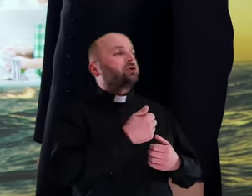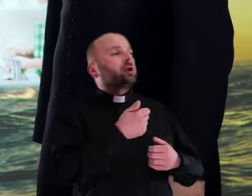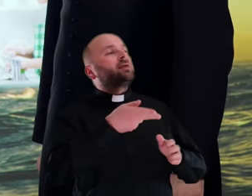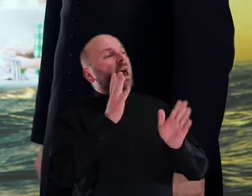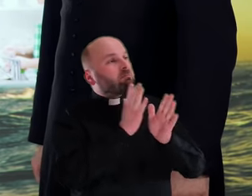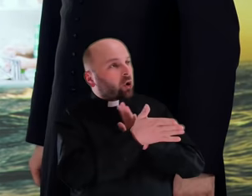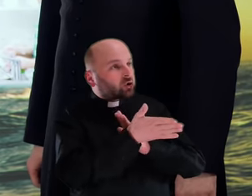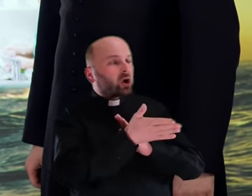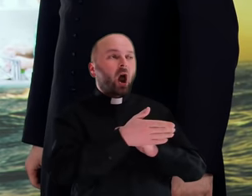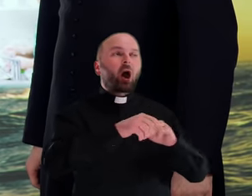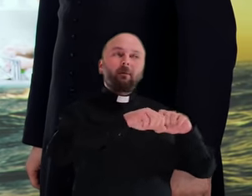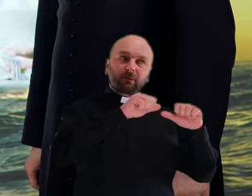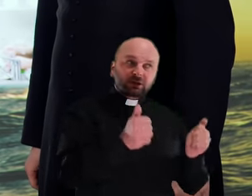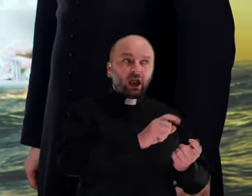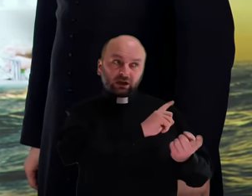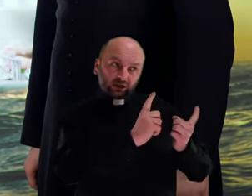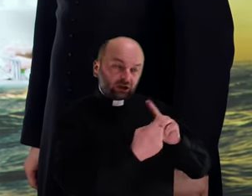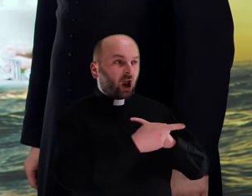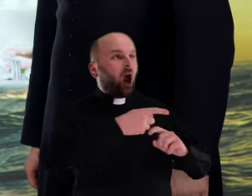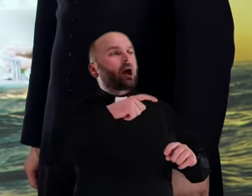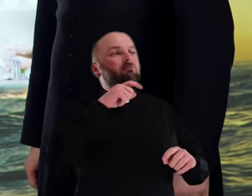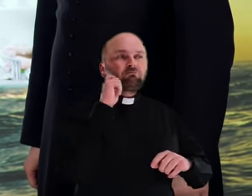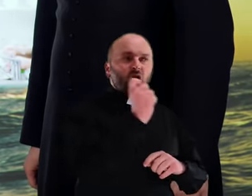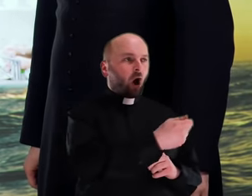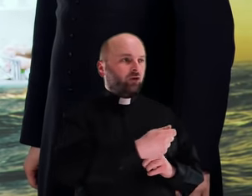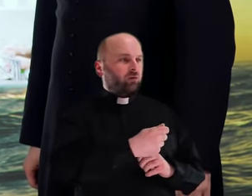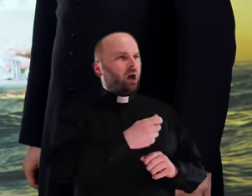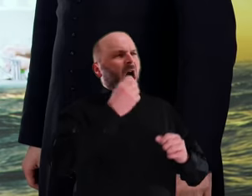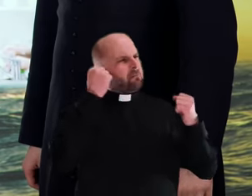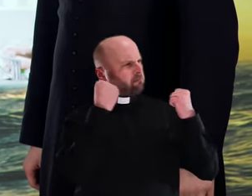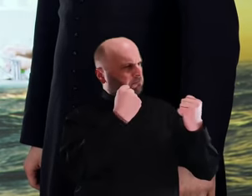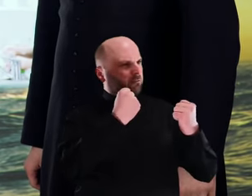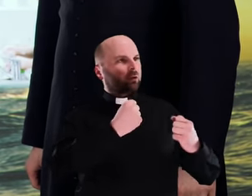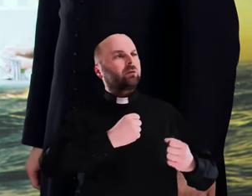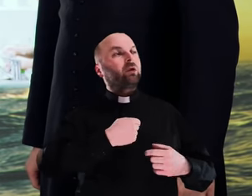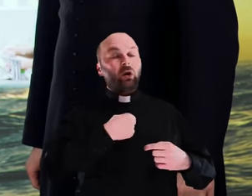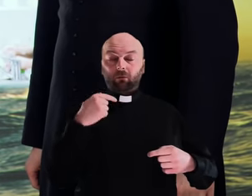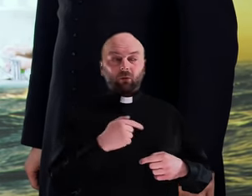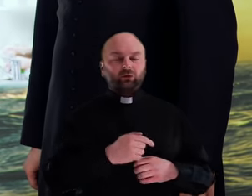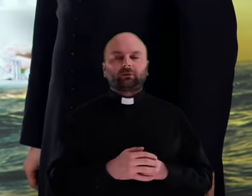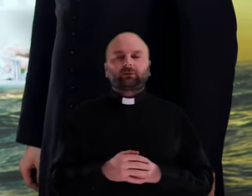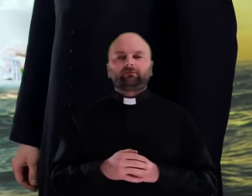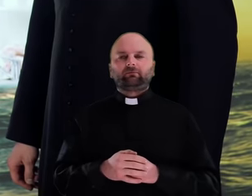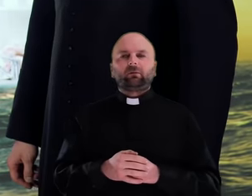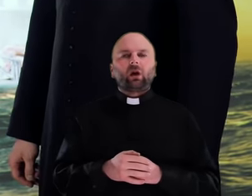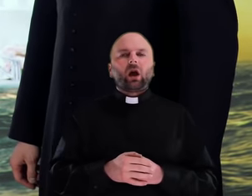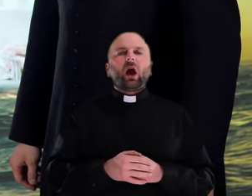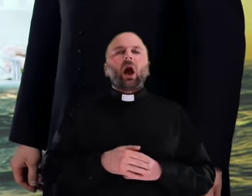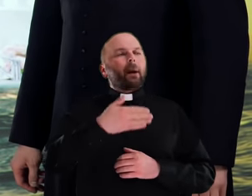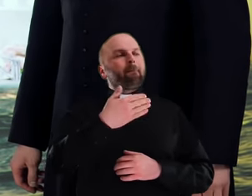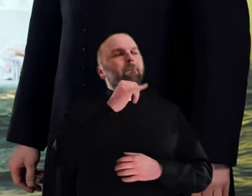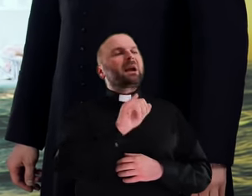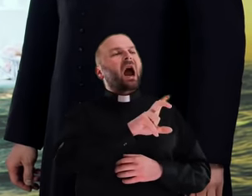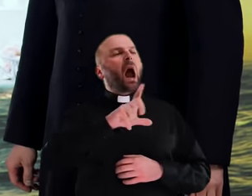najprostsze, może stać się przygodą, jeśli się z nią tylko szczerze zaangażujemy. A więc, Michał, przestań się w końcu